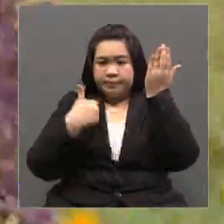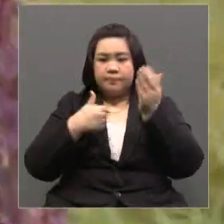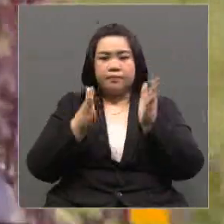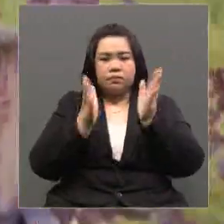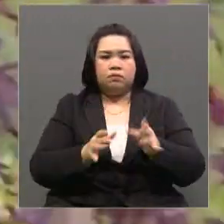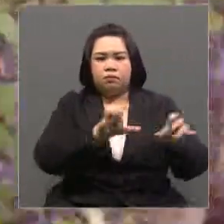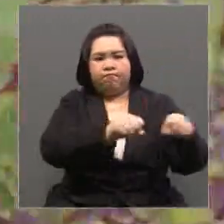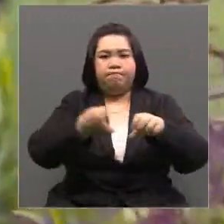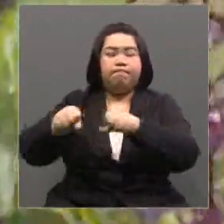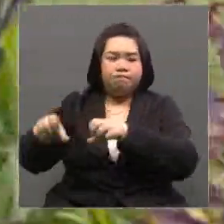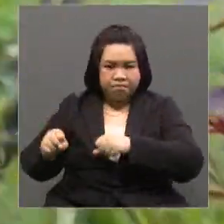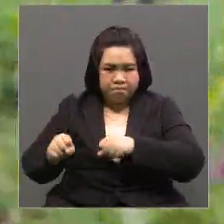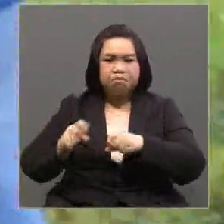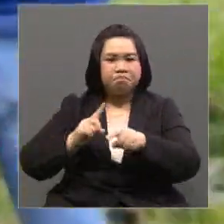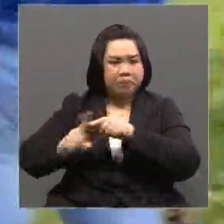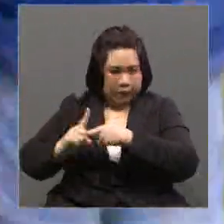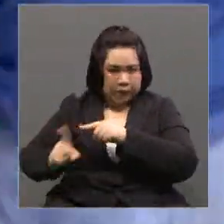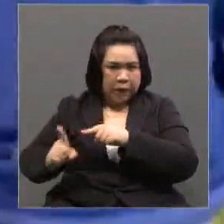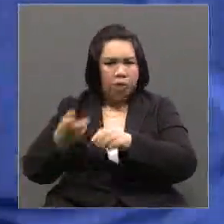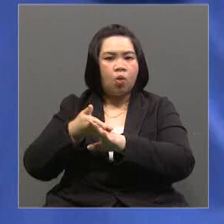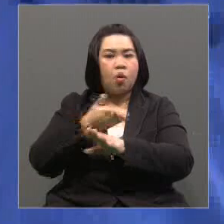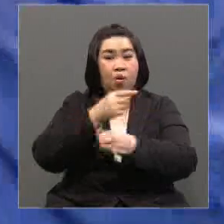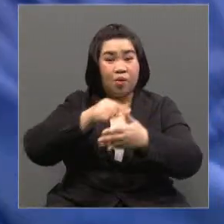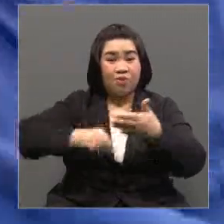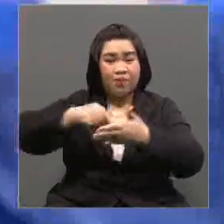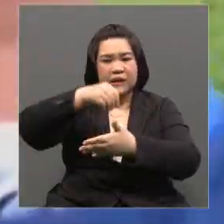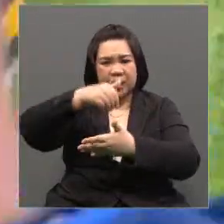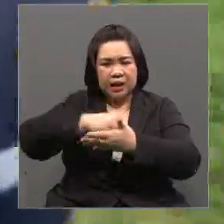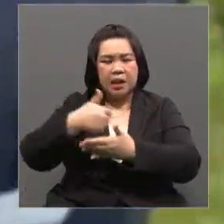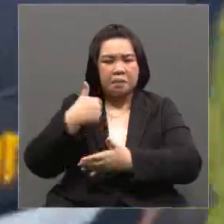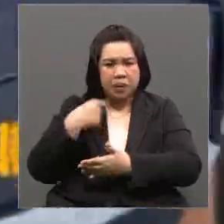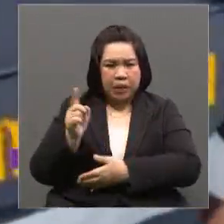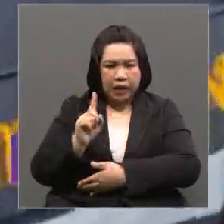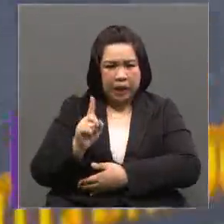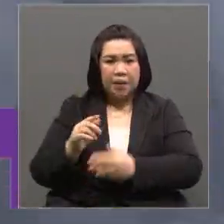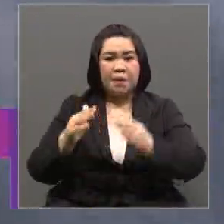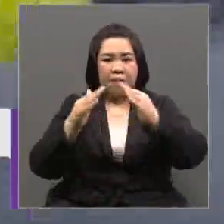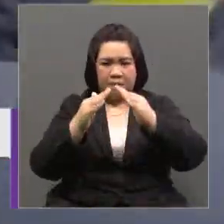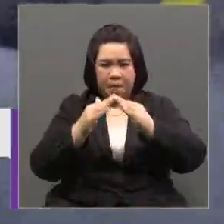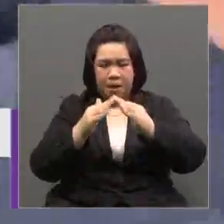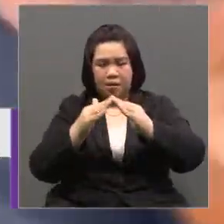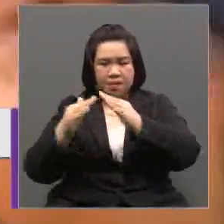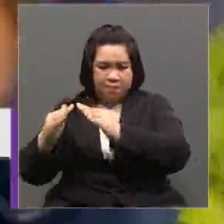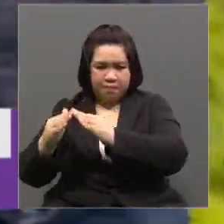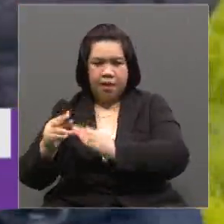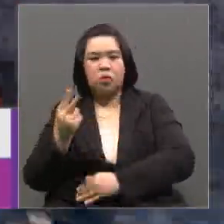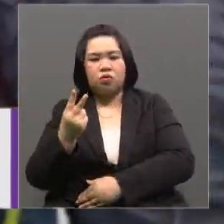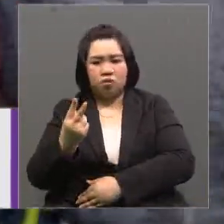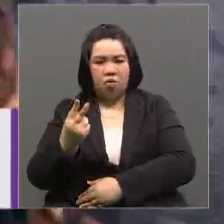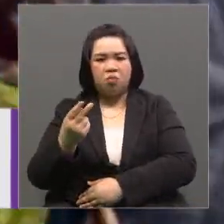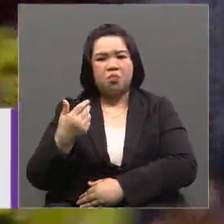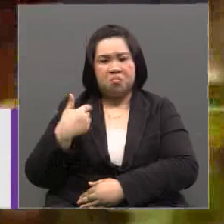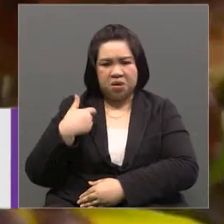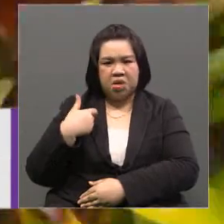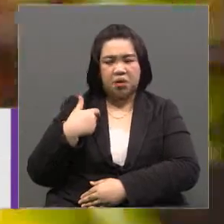การกวาดล้างอาชญากรรมทุกรูปแบบโค้งสุดท้ายก่อนการเลือกตั้งโดยเข้าปิดล้อมตรวจค้นที่บ้าน 2หลังที่ตำบลท่าชะมวงอำเภอ